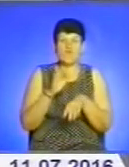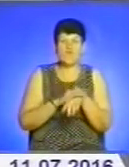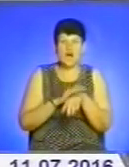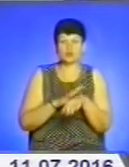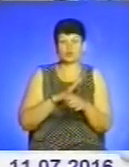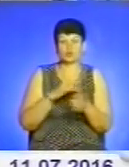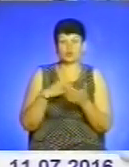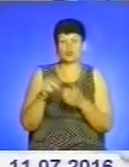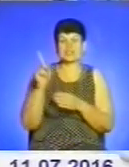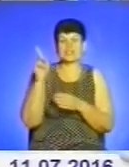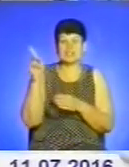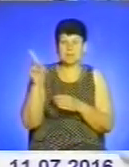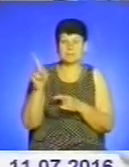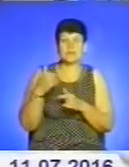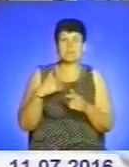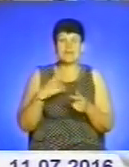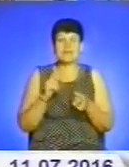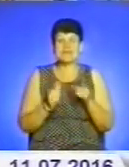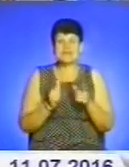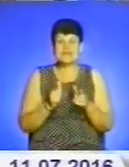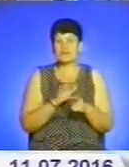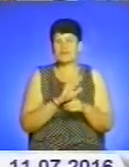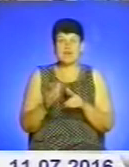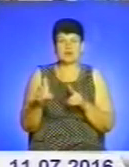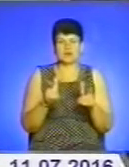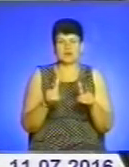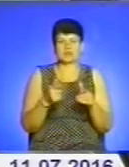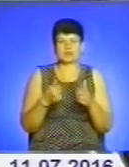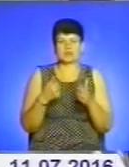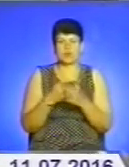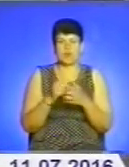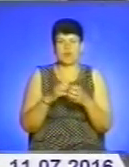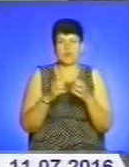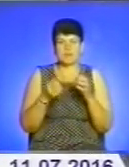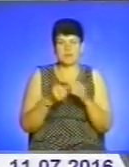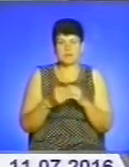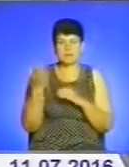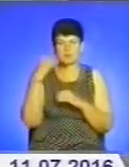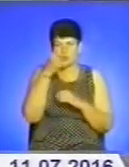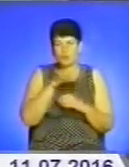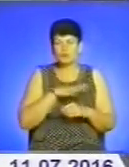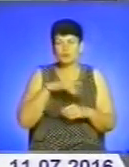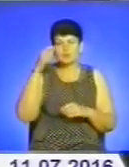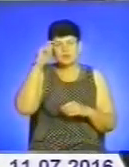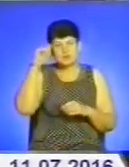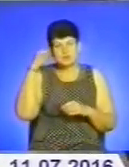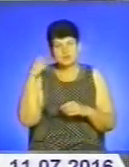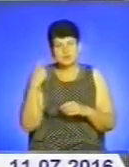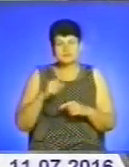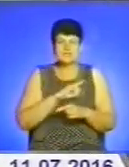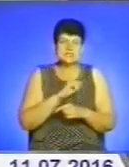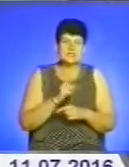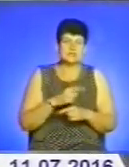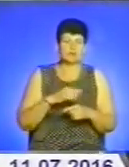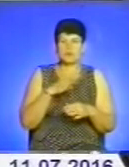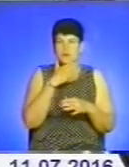там куплені. Ми дійсно не готувалися до негоди. Кожного року у нас якісь трабли з погодою. Минулого року була сильна спека, дуже багато були,